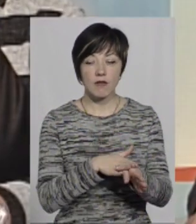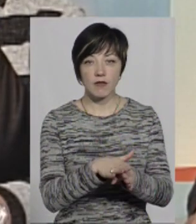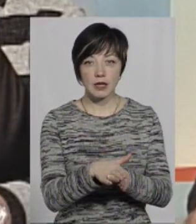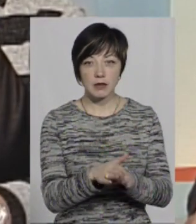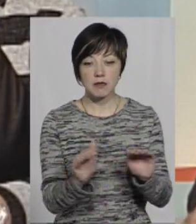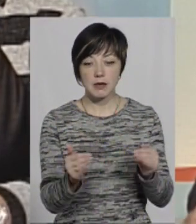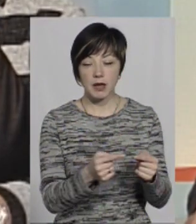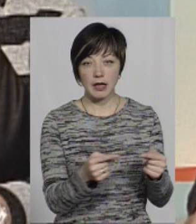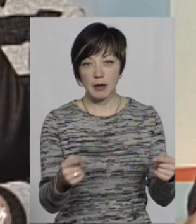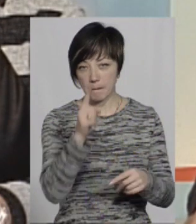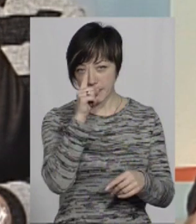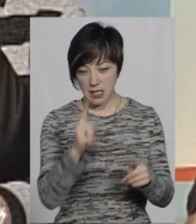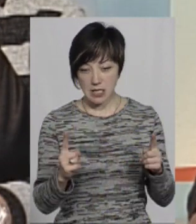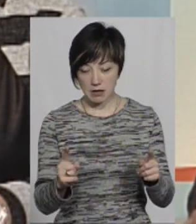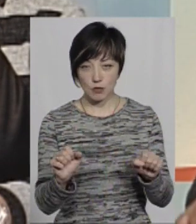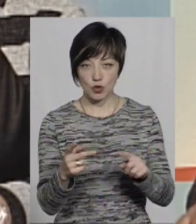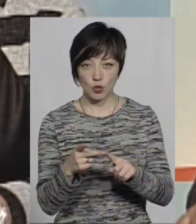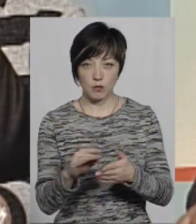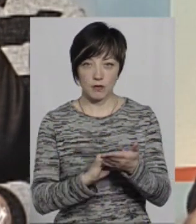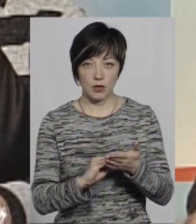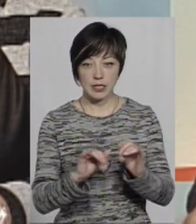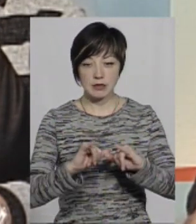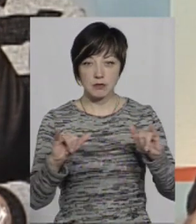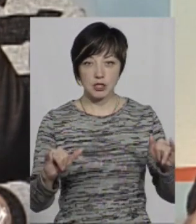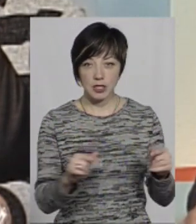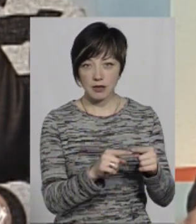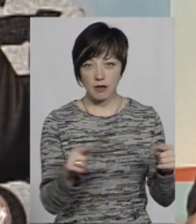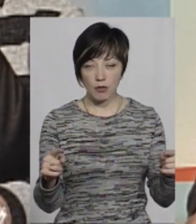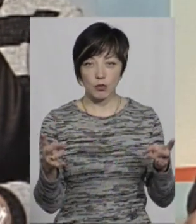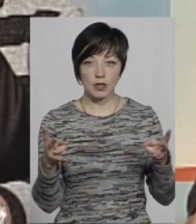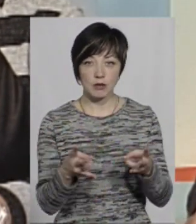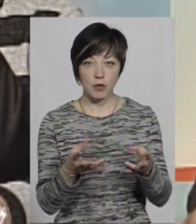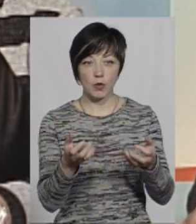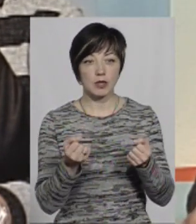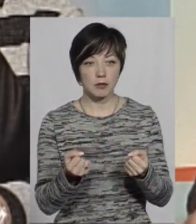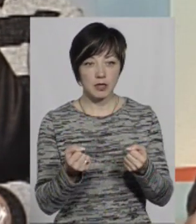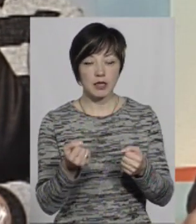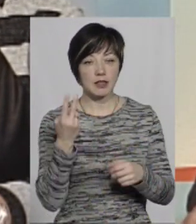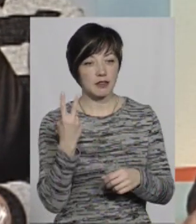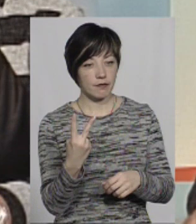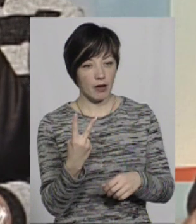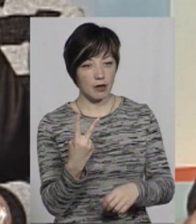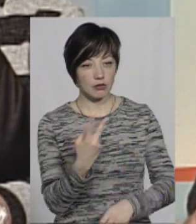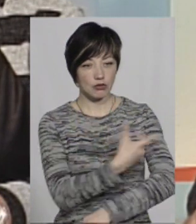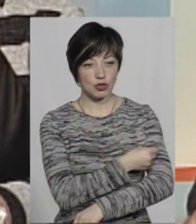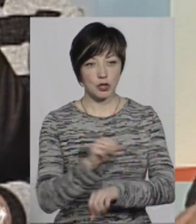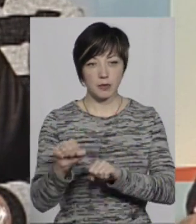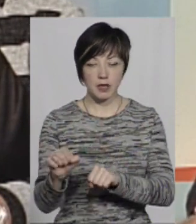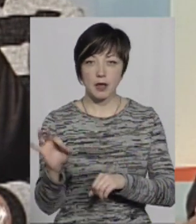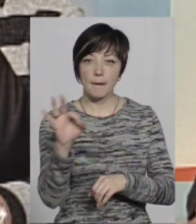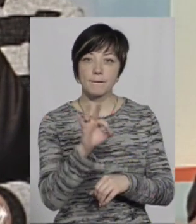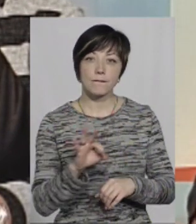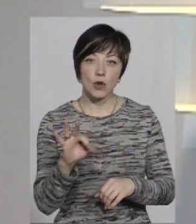витриманий мінімальний інтервал – 1 місяць. Збільшувати інтервал можна, але потрібно отримати 2 щеплення.